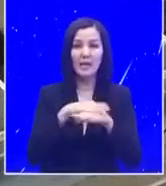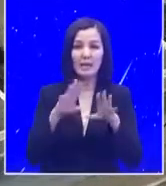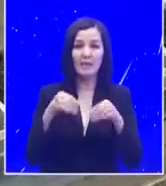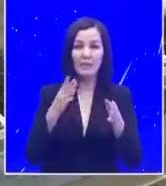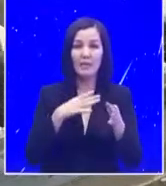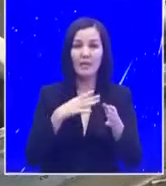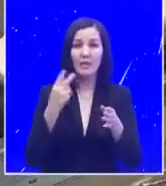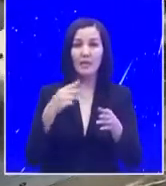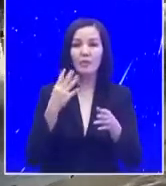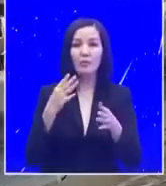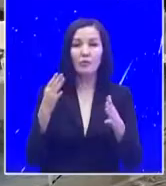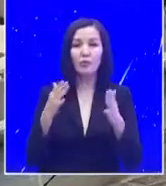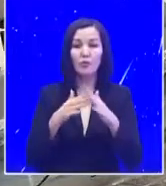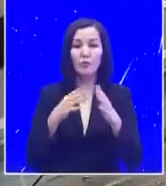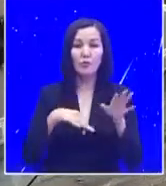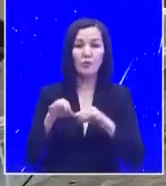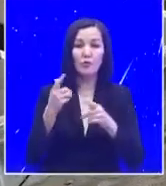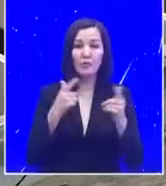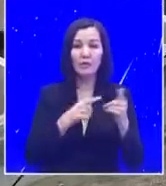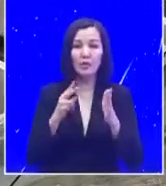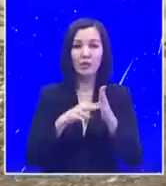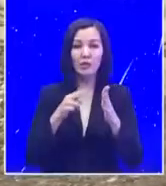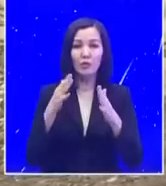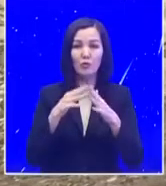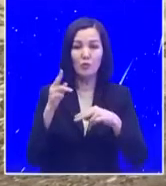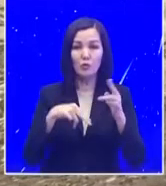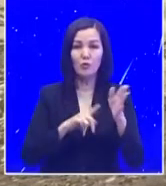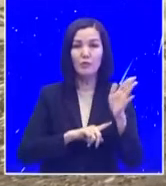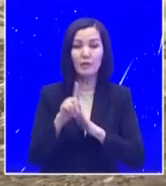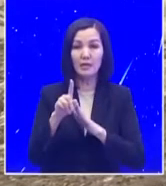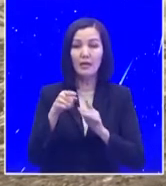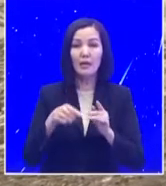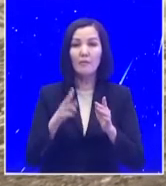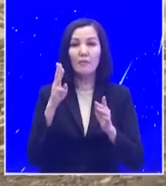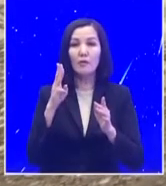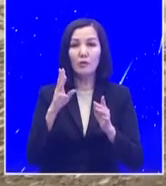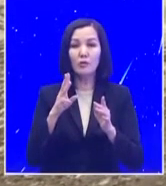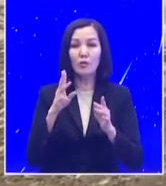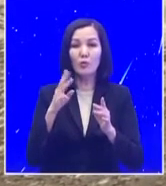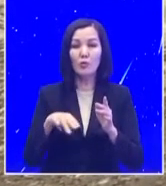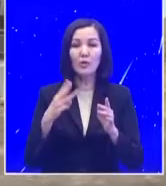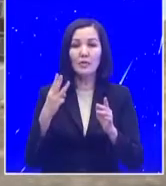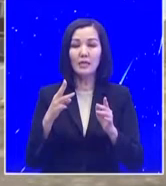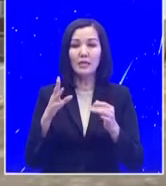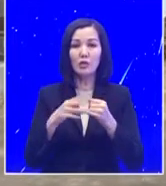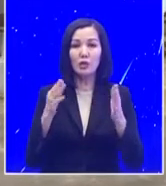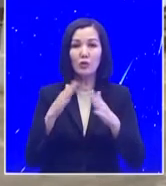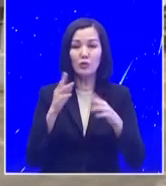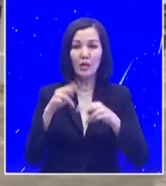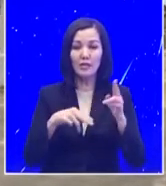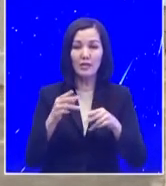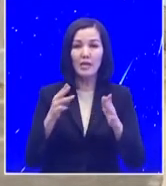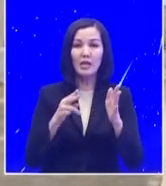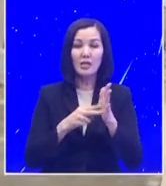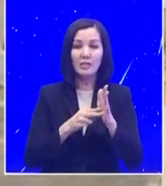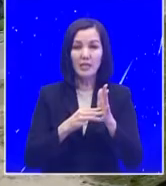беріледі. 24 үйдің жобасы дайын, 7 үй құрылысы басталады. Мұнан бөлек 1032 коттедж құрылысын аяқтау көзделген. 8-ші және 9-ші